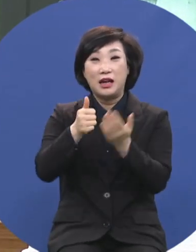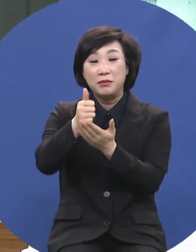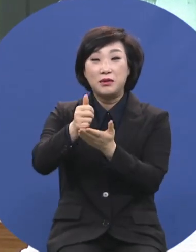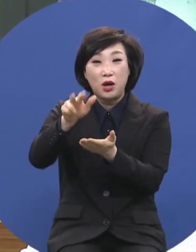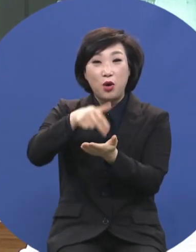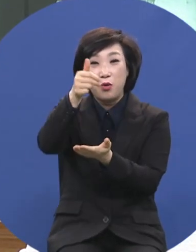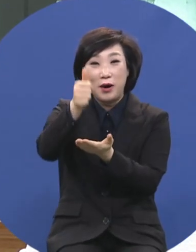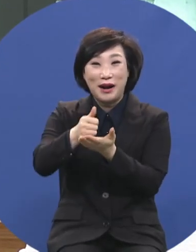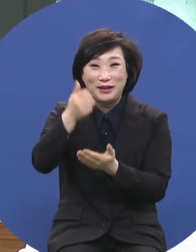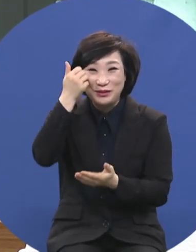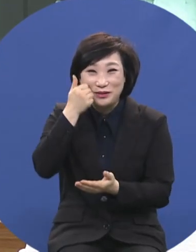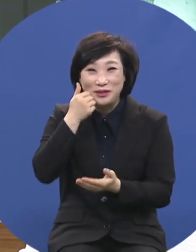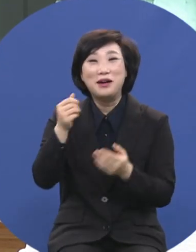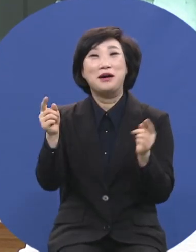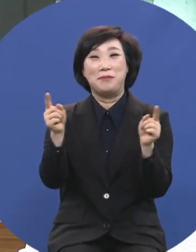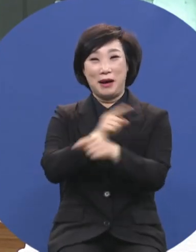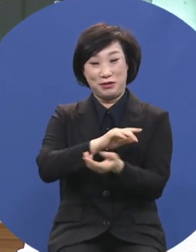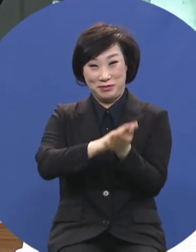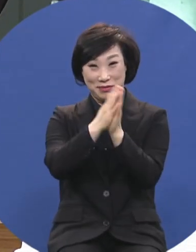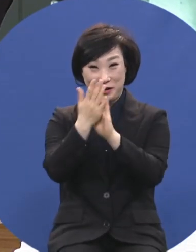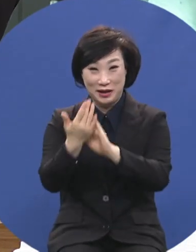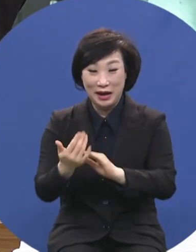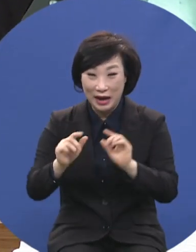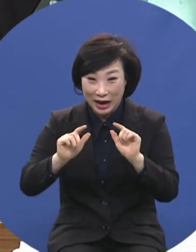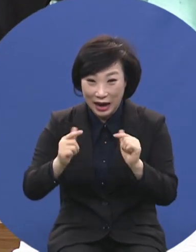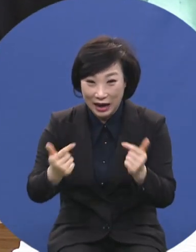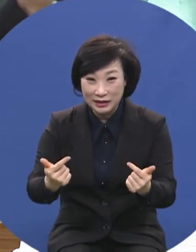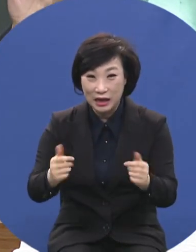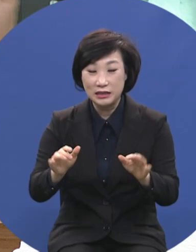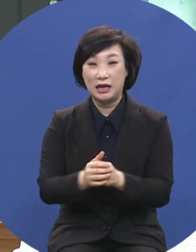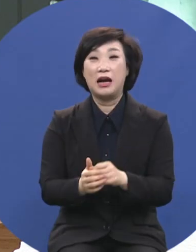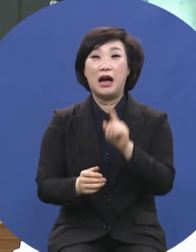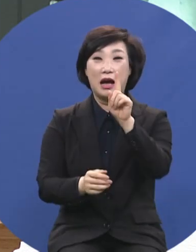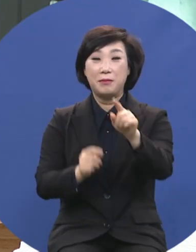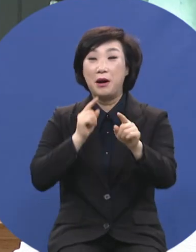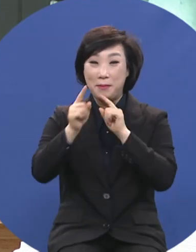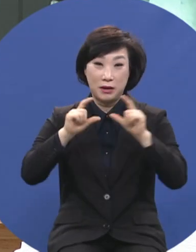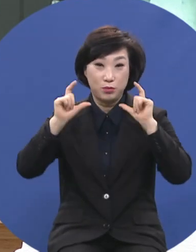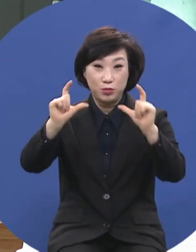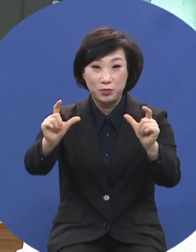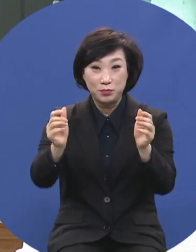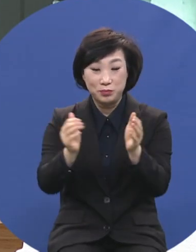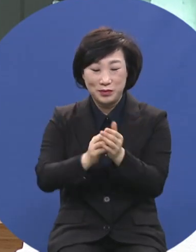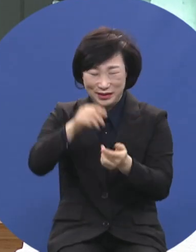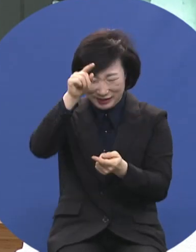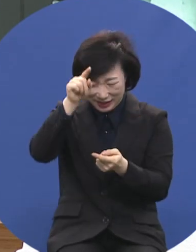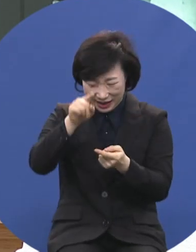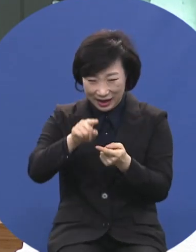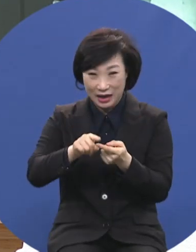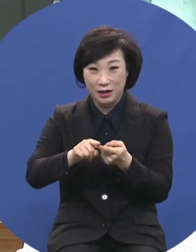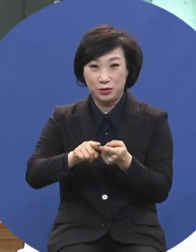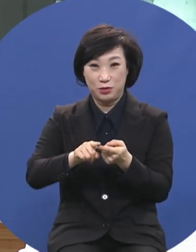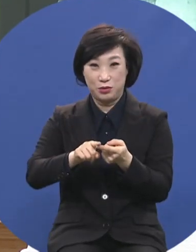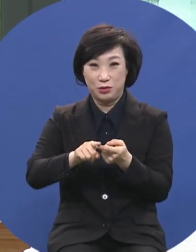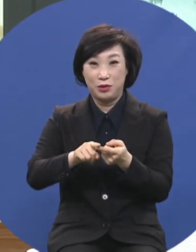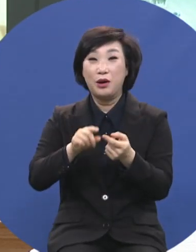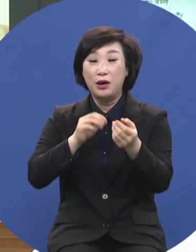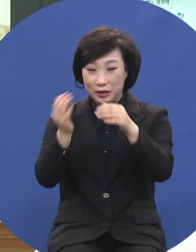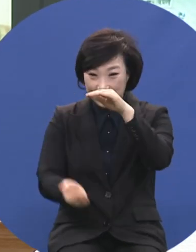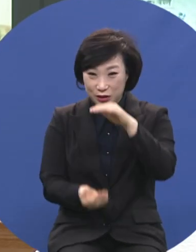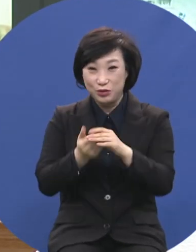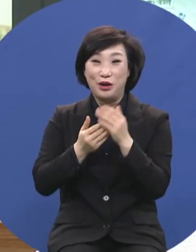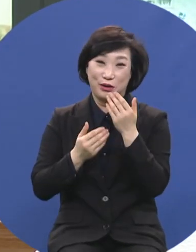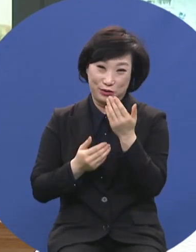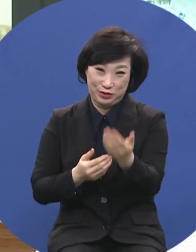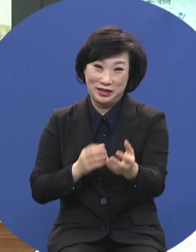변혁지 아니하시나니 전혀 한 번 하신 말씀은 그대로